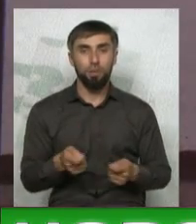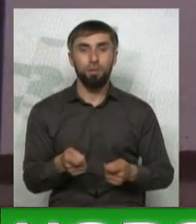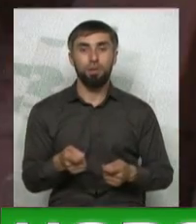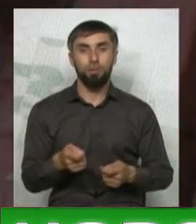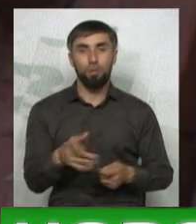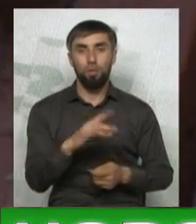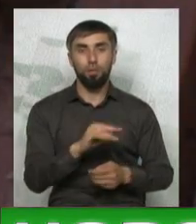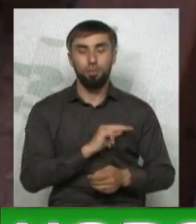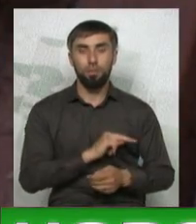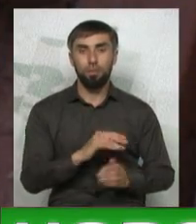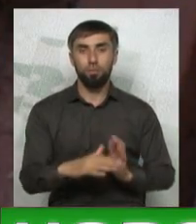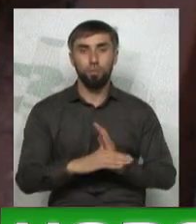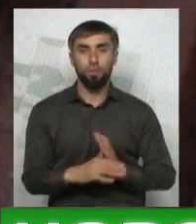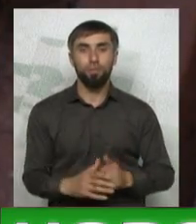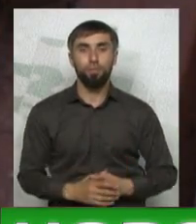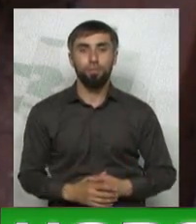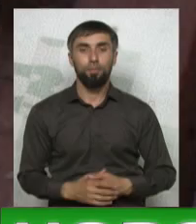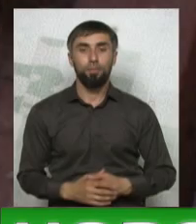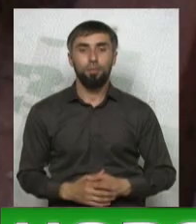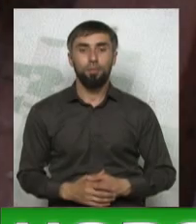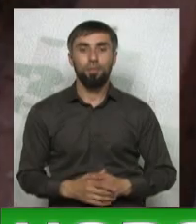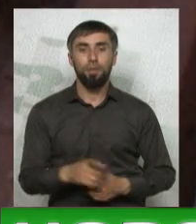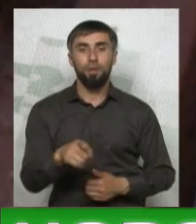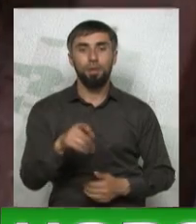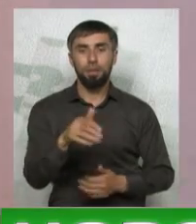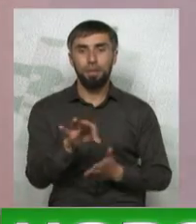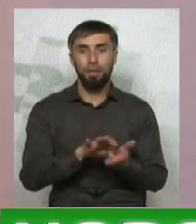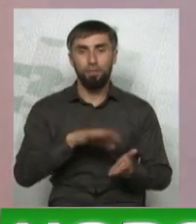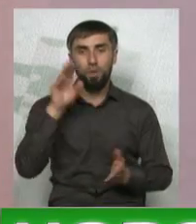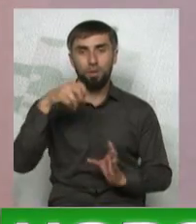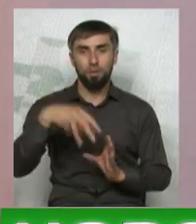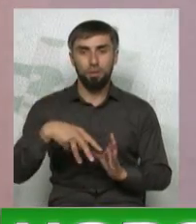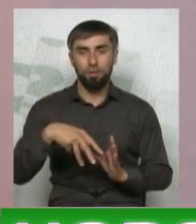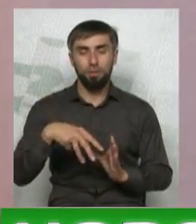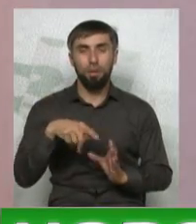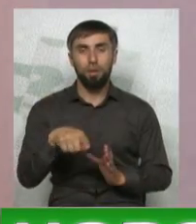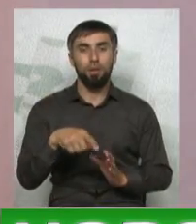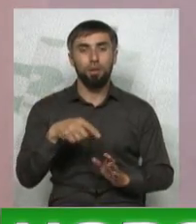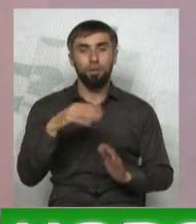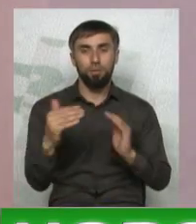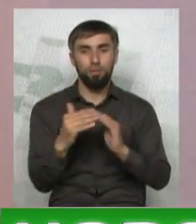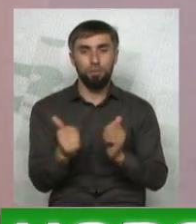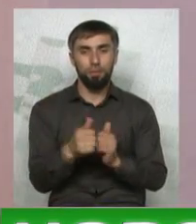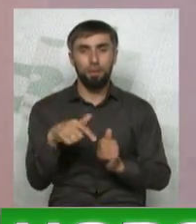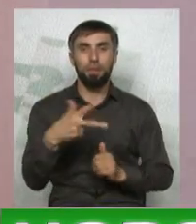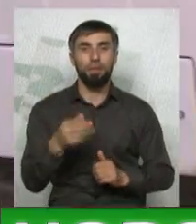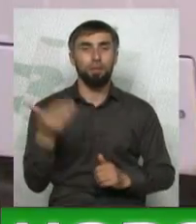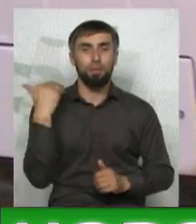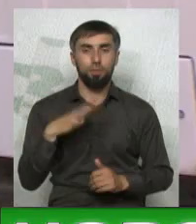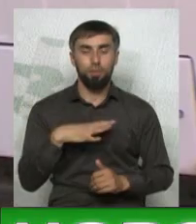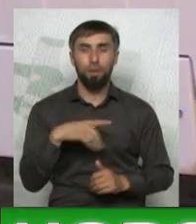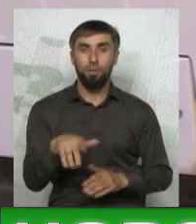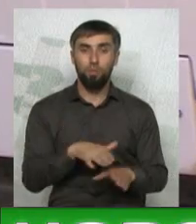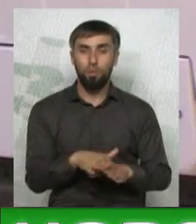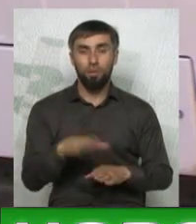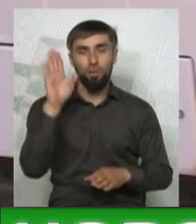Помогают они нам. Вместо тазов и ведер у Залихан вода сразу льется в колодец. Он вырыт во дворе дома почти 30 лет назад. После его